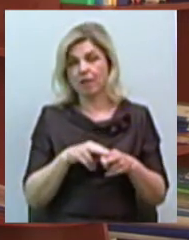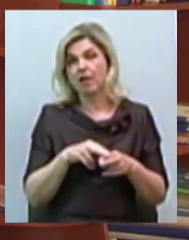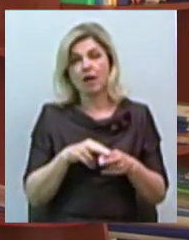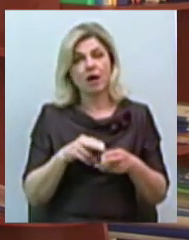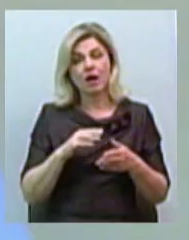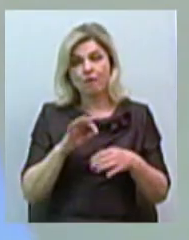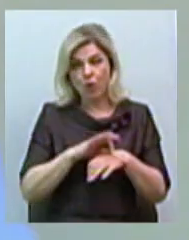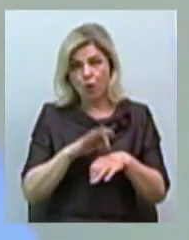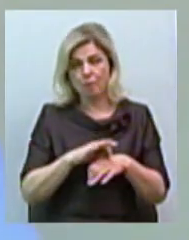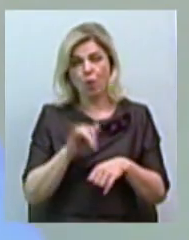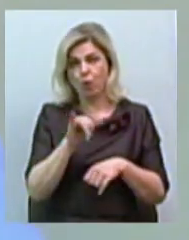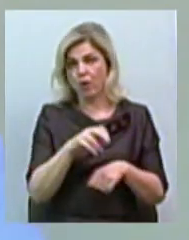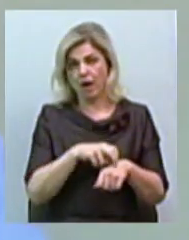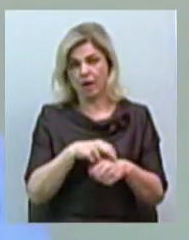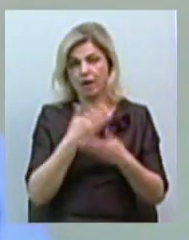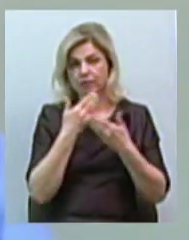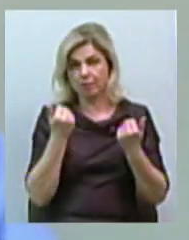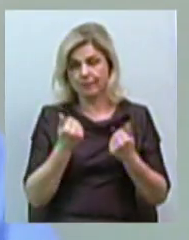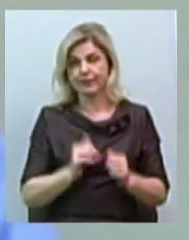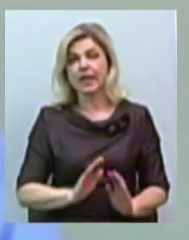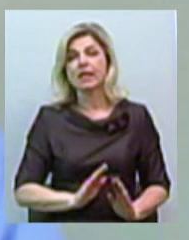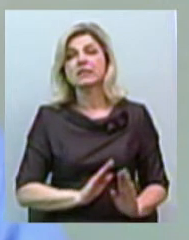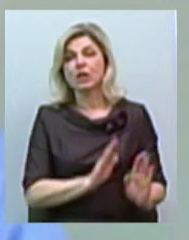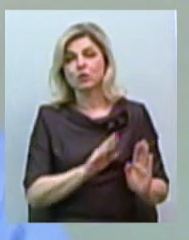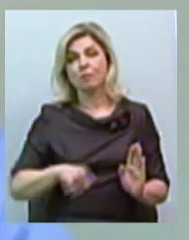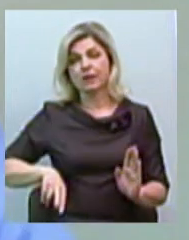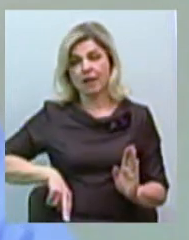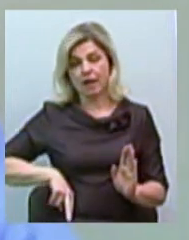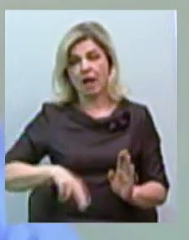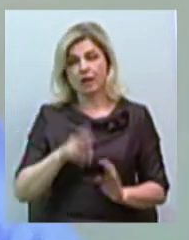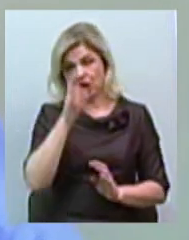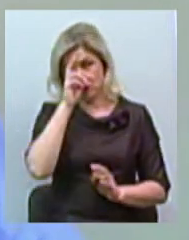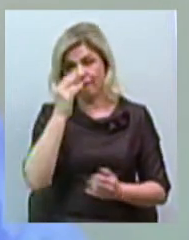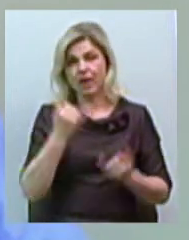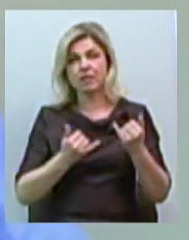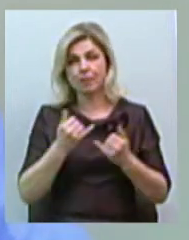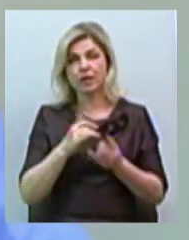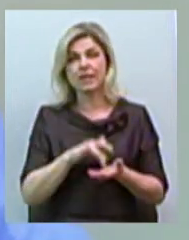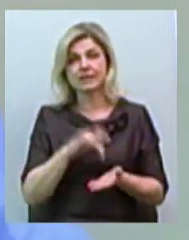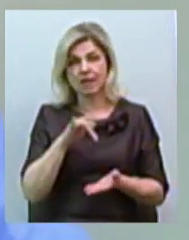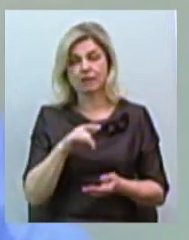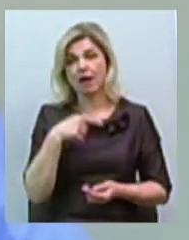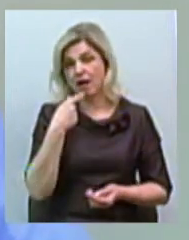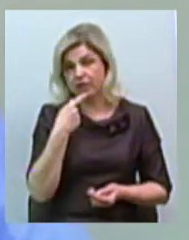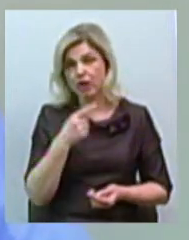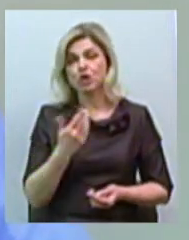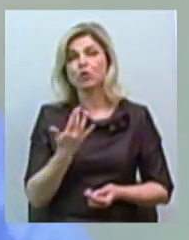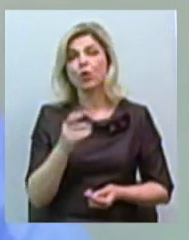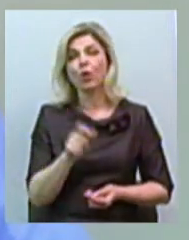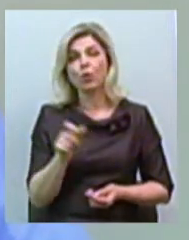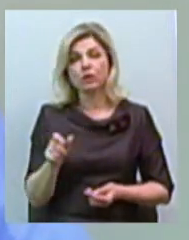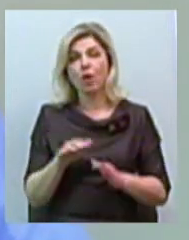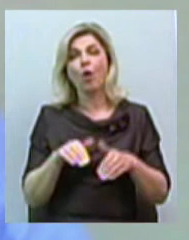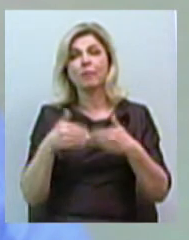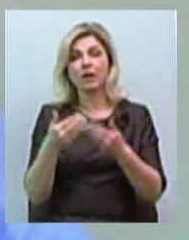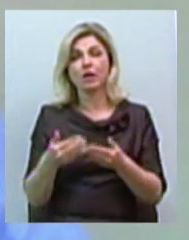немає. Заступник директора державної установи Миколаївського обласного лабораторного центру Олександр Ігнатенко говорить, скільки людей звернулись по